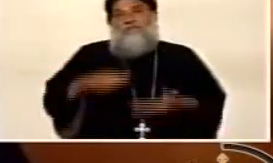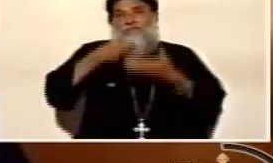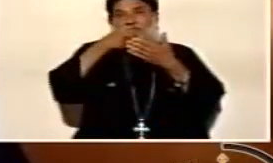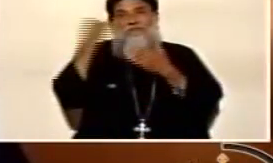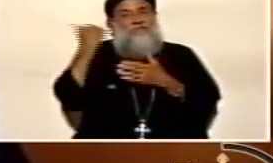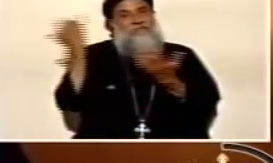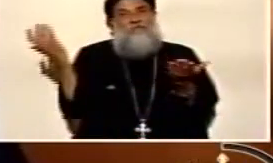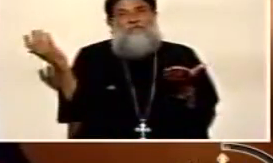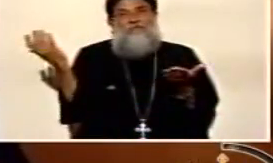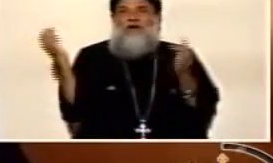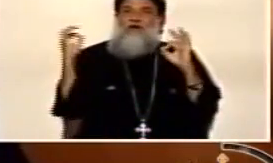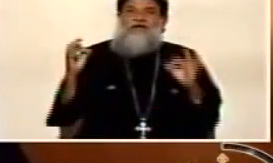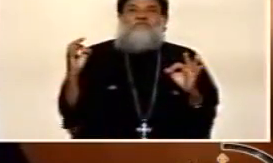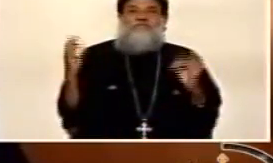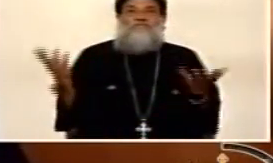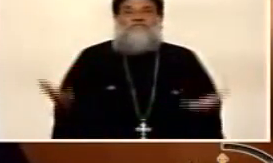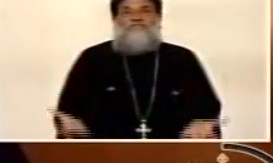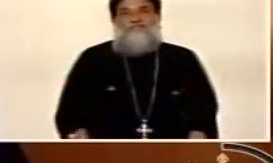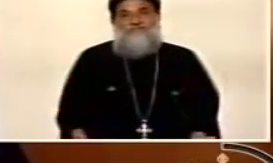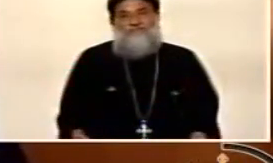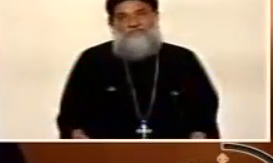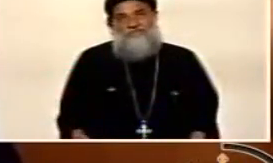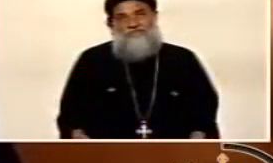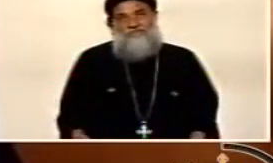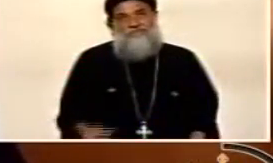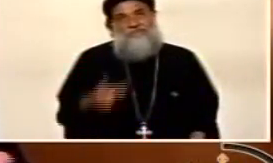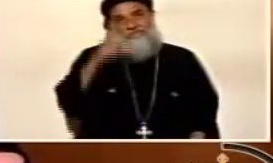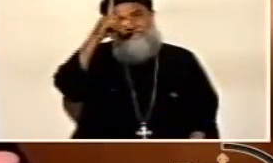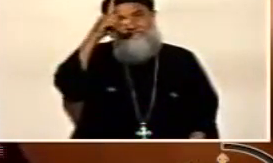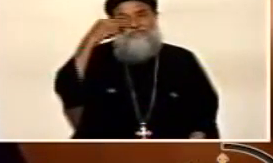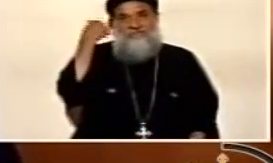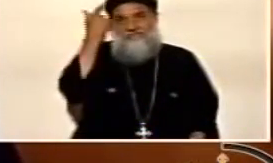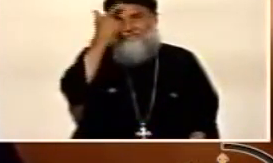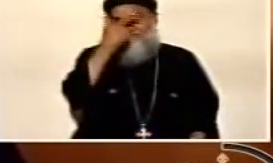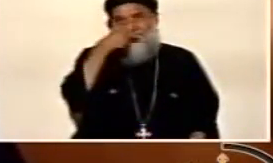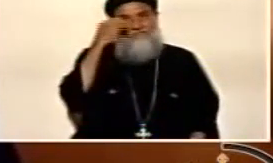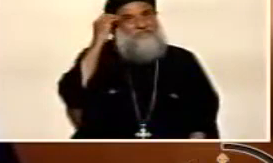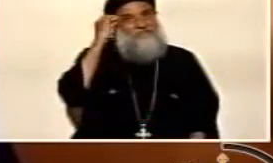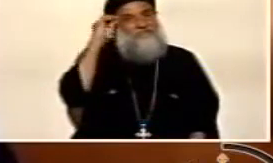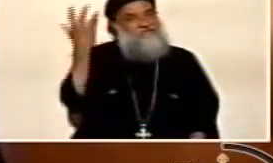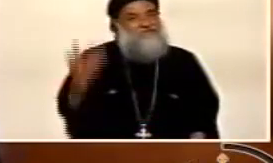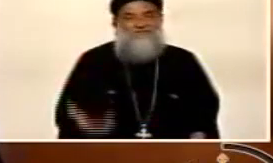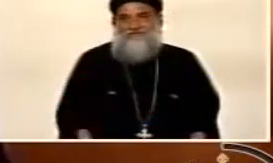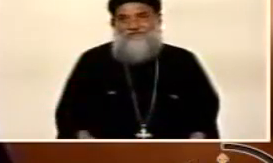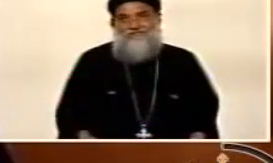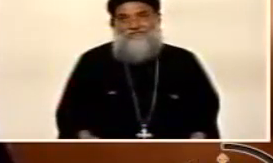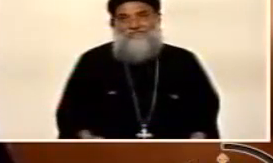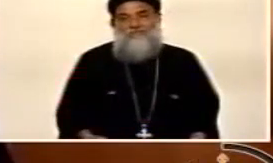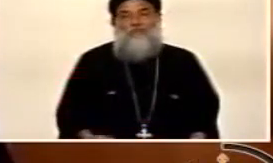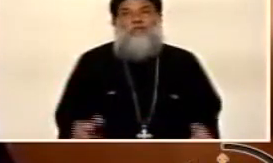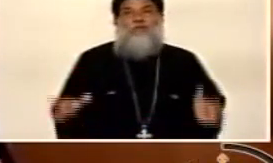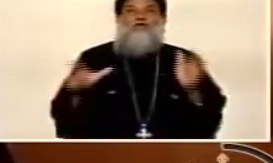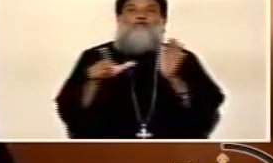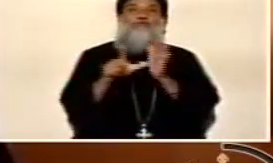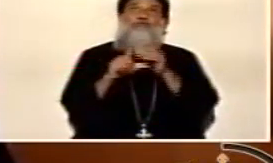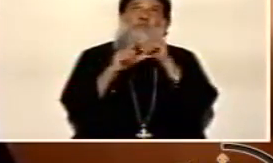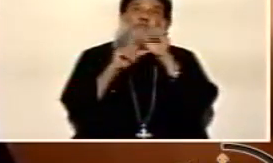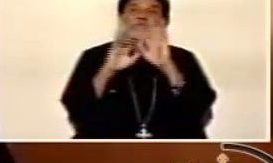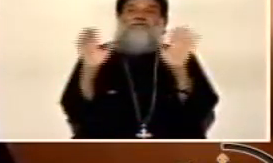مهم مهم، لكن ربنا هيبصلها ازاي بقى؟ هي دي النقطة اللي تخص ربنا